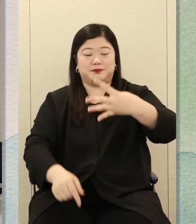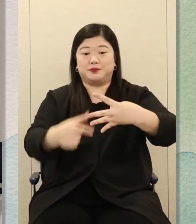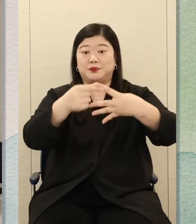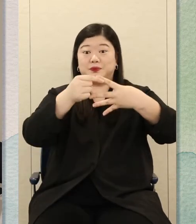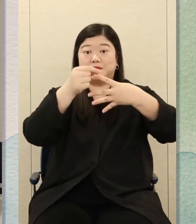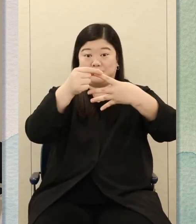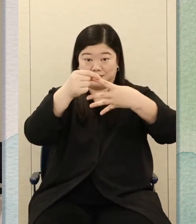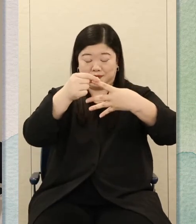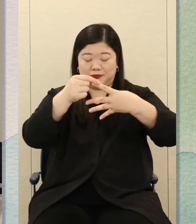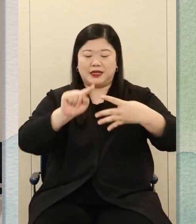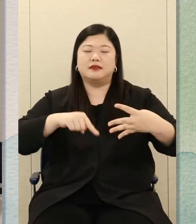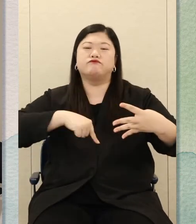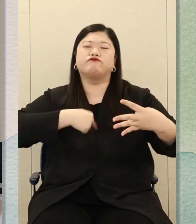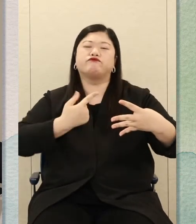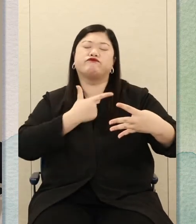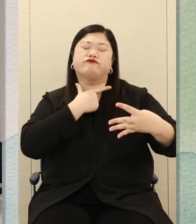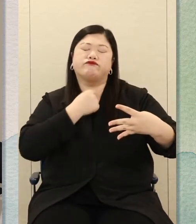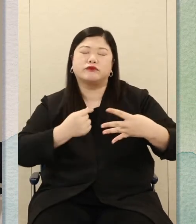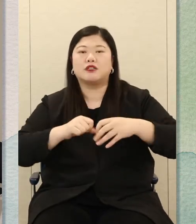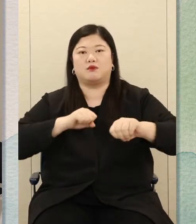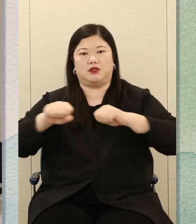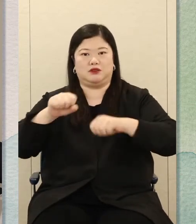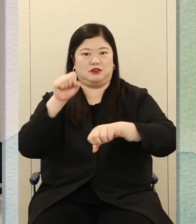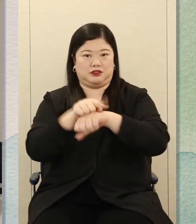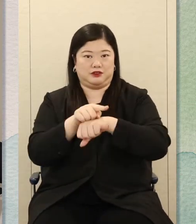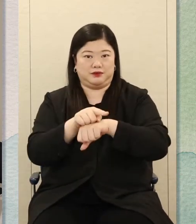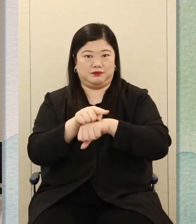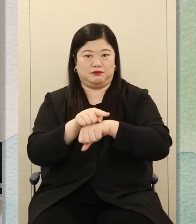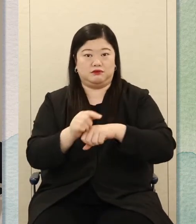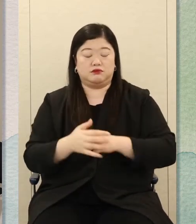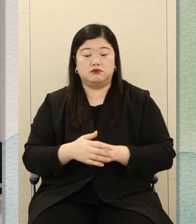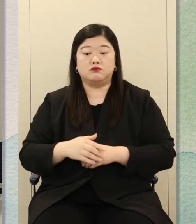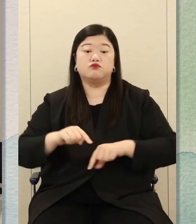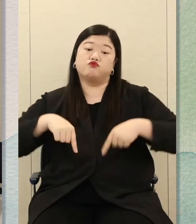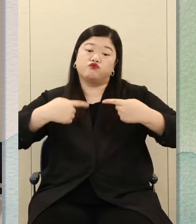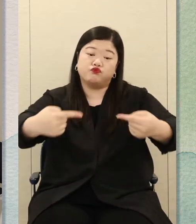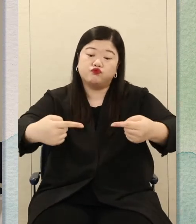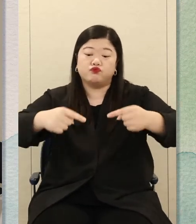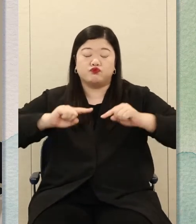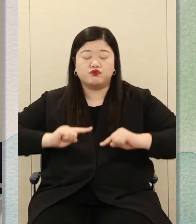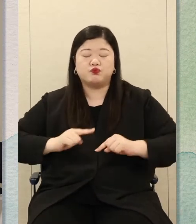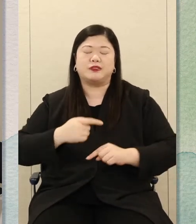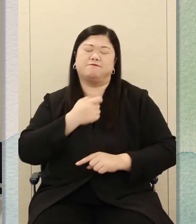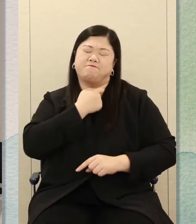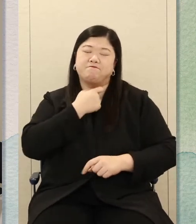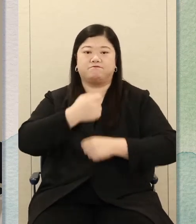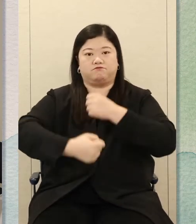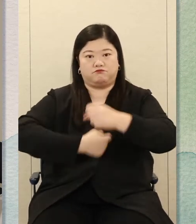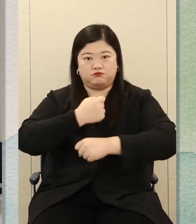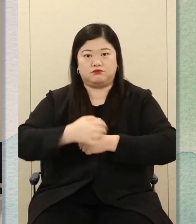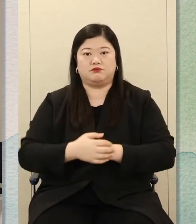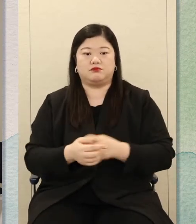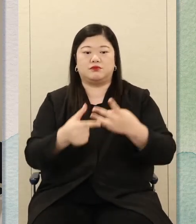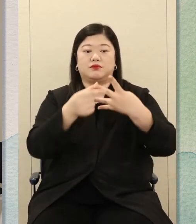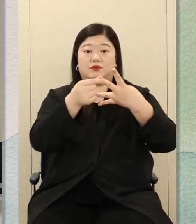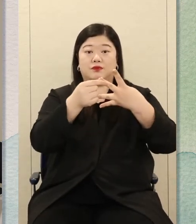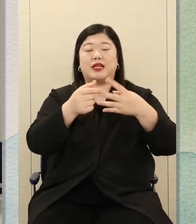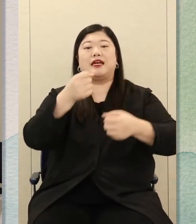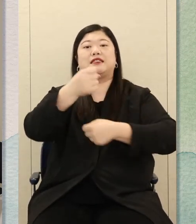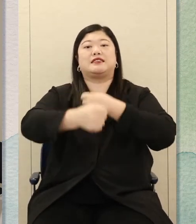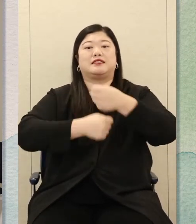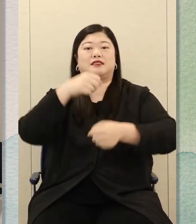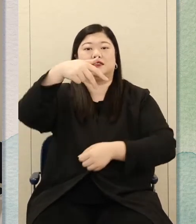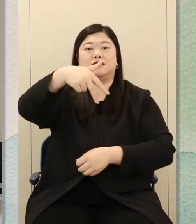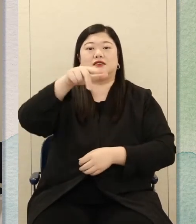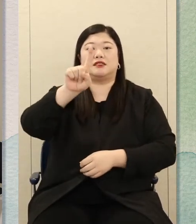예, 자발성입니다. 참여와 탈퇴는 당연히 자유롭게 해야 된다. 그다음에 두 번째, 자율성. 예,